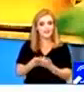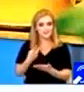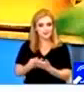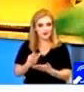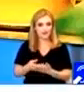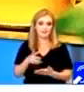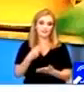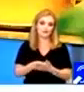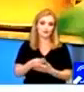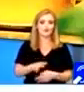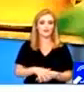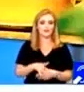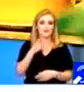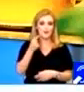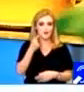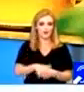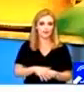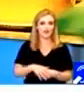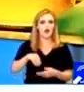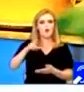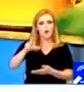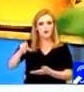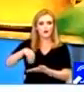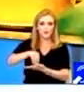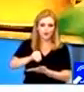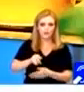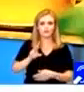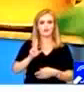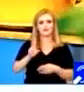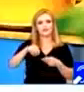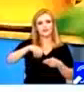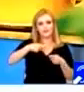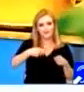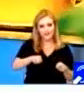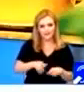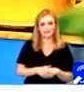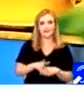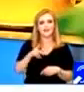din această vară. Atât producătorii cât și cumpărătorii vorbesc despre beneficiile mierii pentru